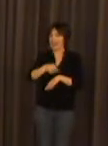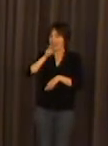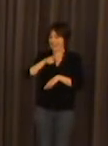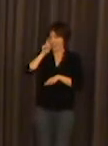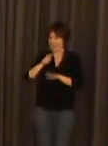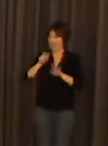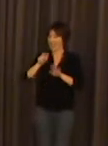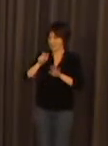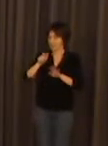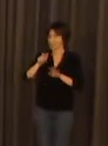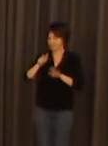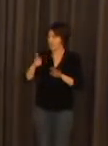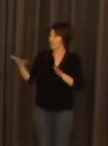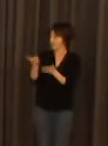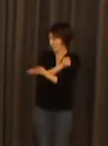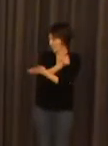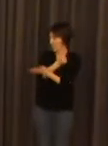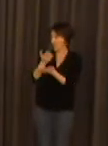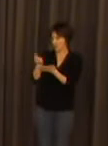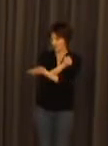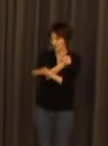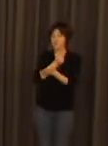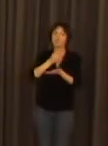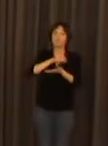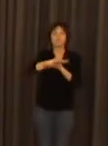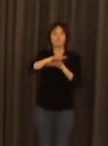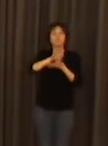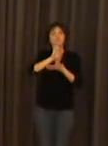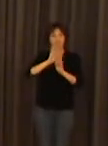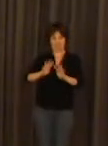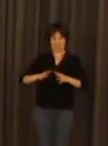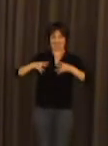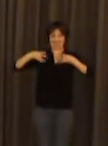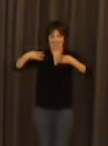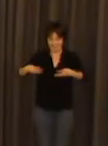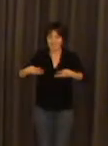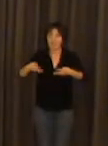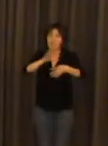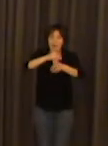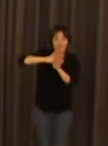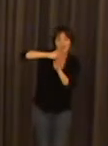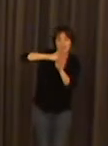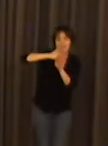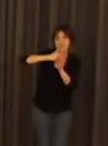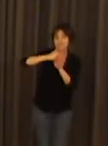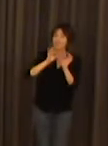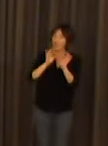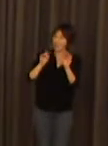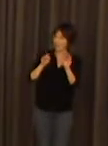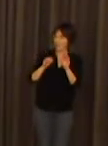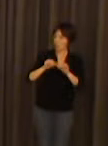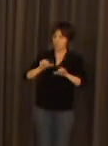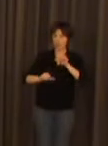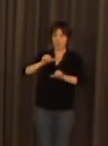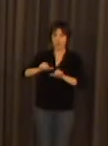saber exactament en quin nivell volem organitzar i seqüenciar aquest procés d'aprenentatge